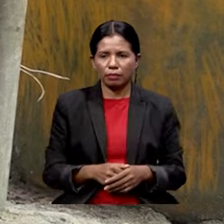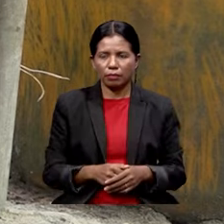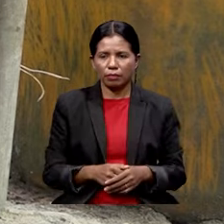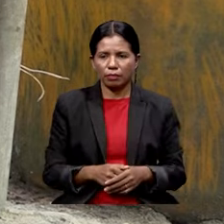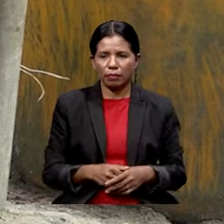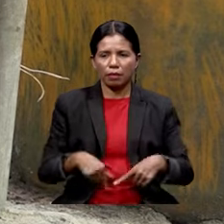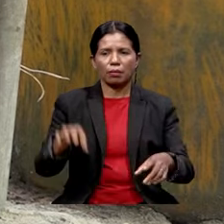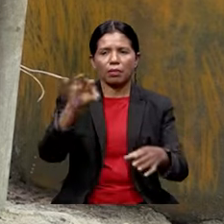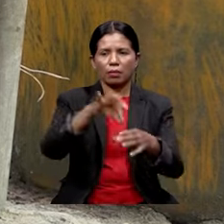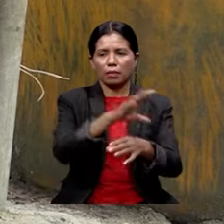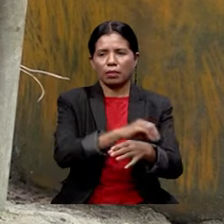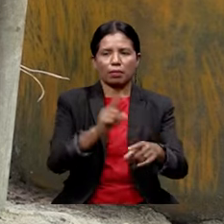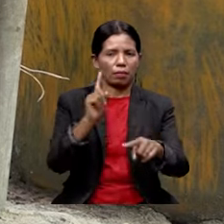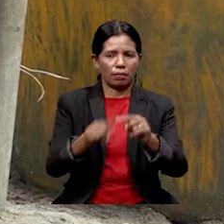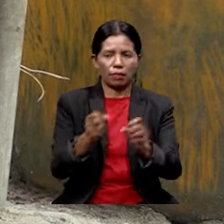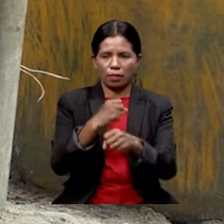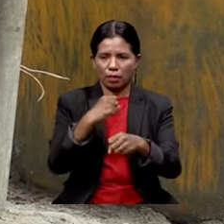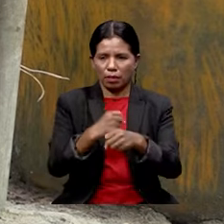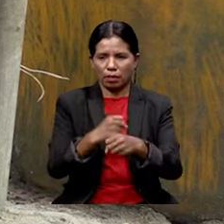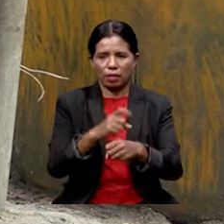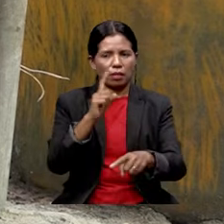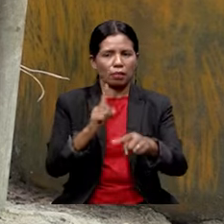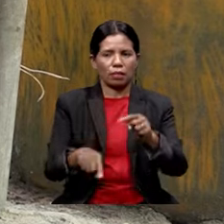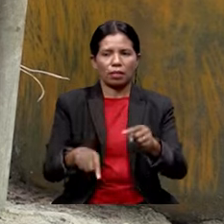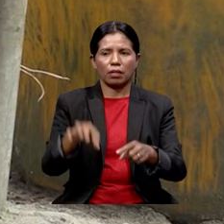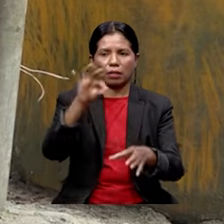Palau anaka hai fai. Tutu anau hai